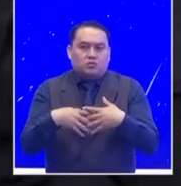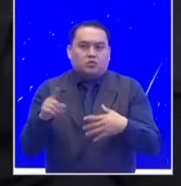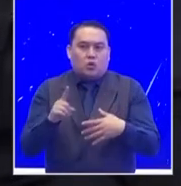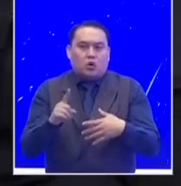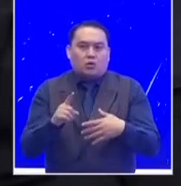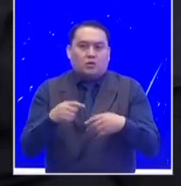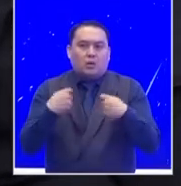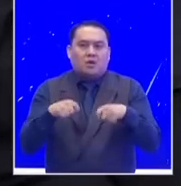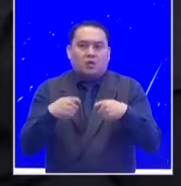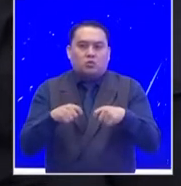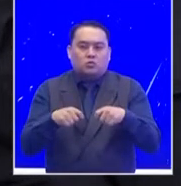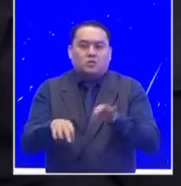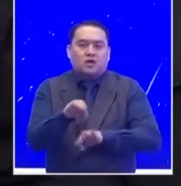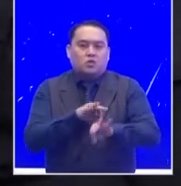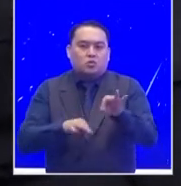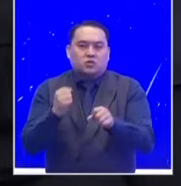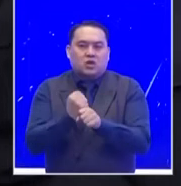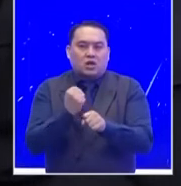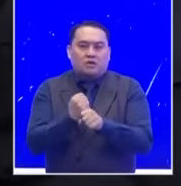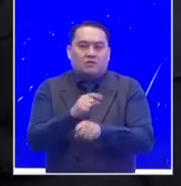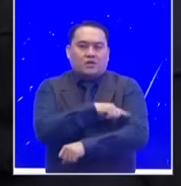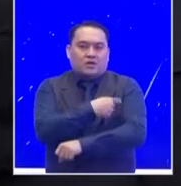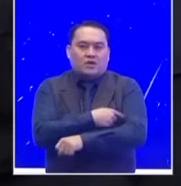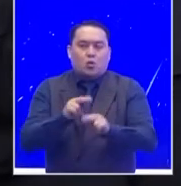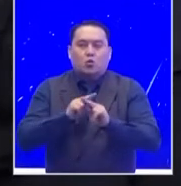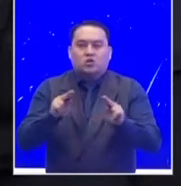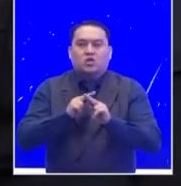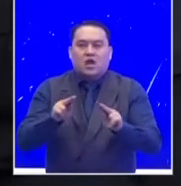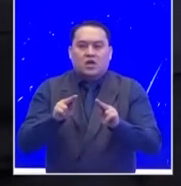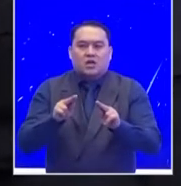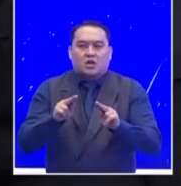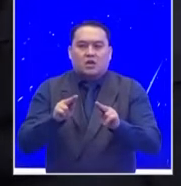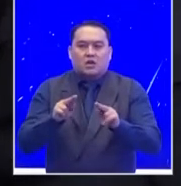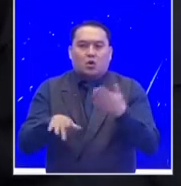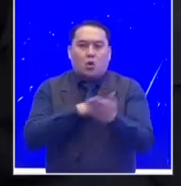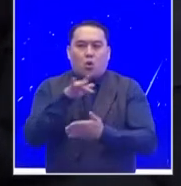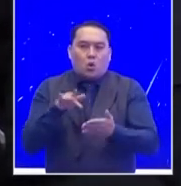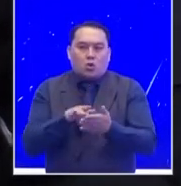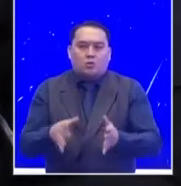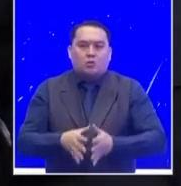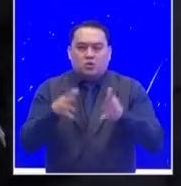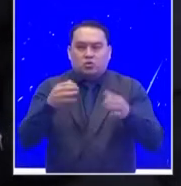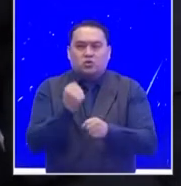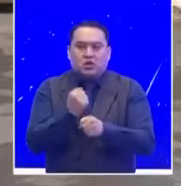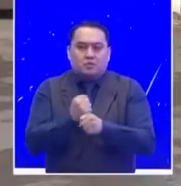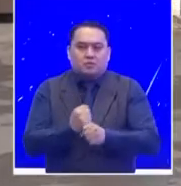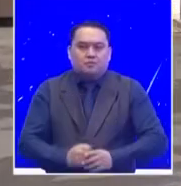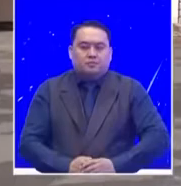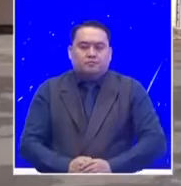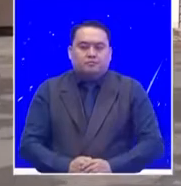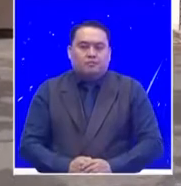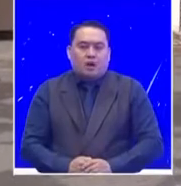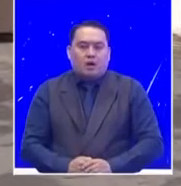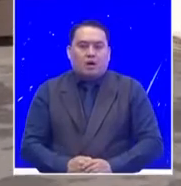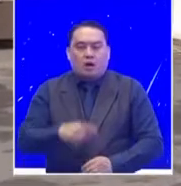он на продажу, а пусть себе это сделает. Для врачей, для учителей. Давай городок сделаем. Хорошо, тогда. В маршруте